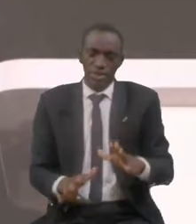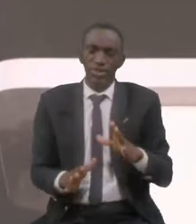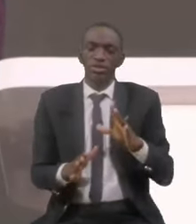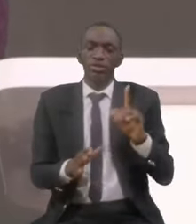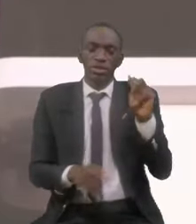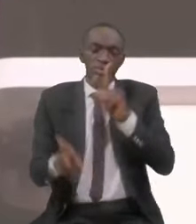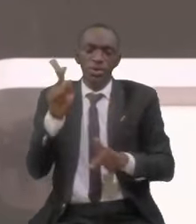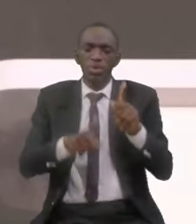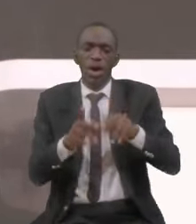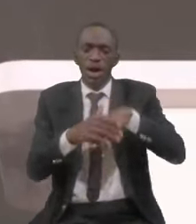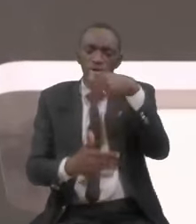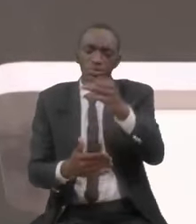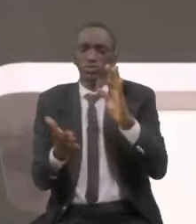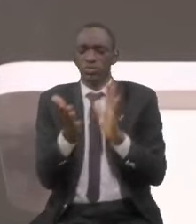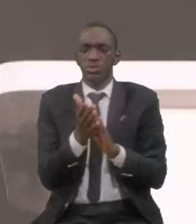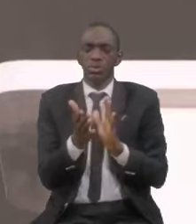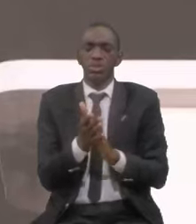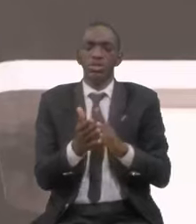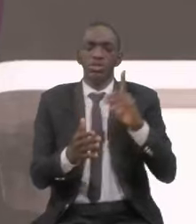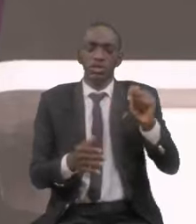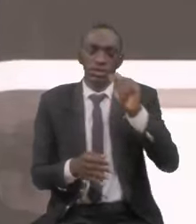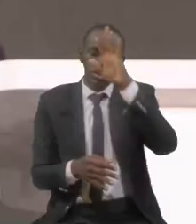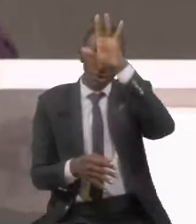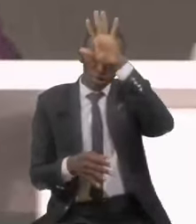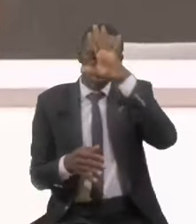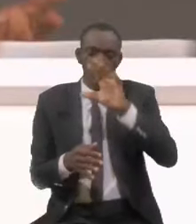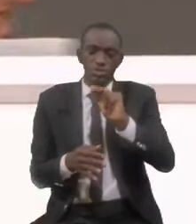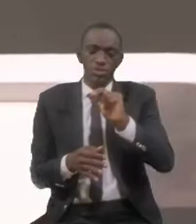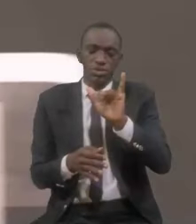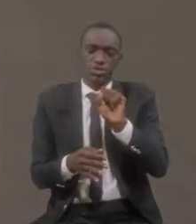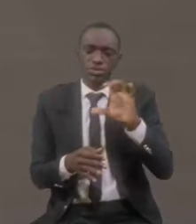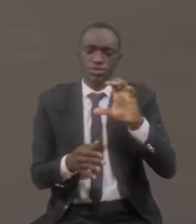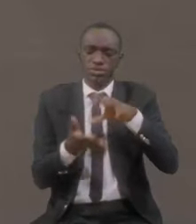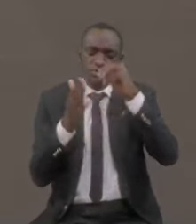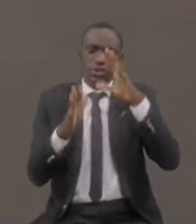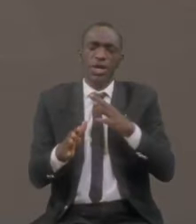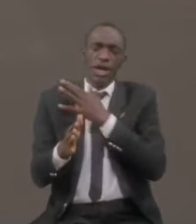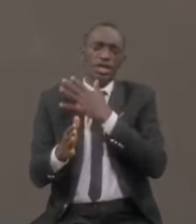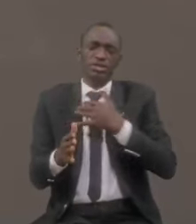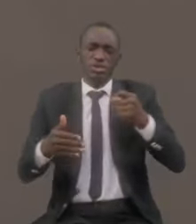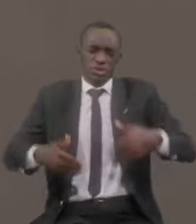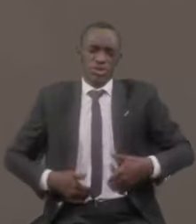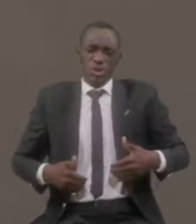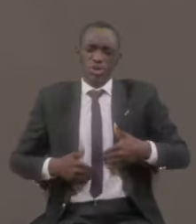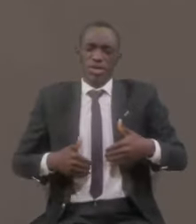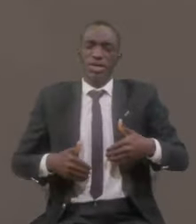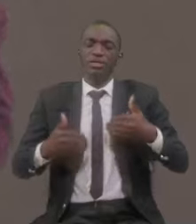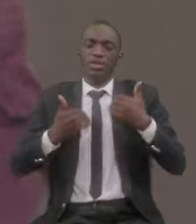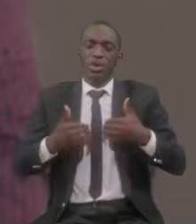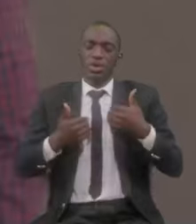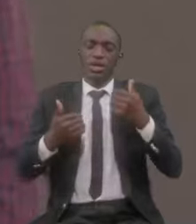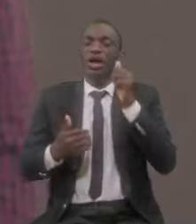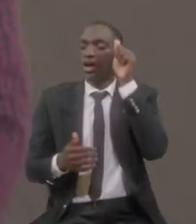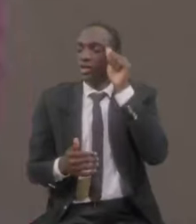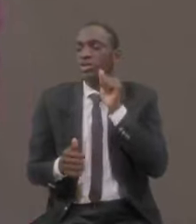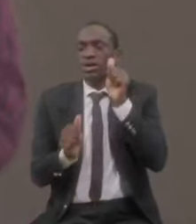ont déjà fini les études, les jeunes adultes, tout un chacun sans exception,